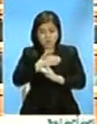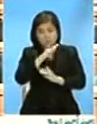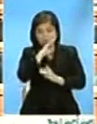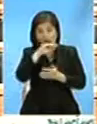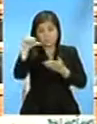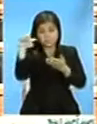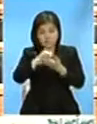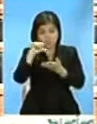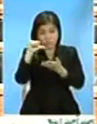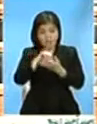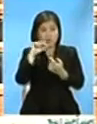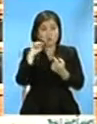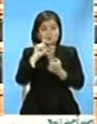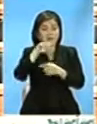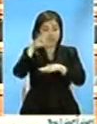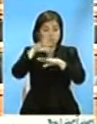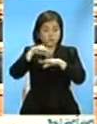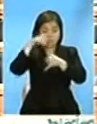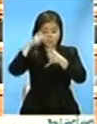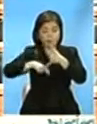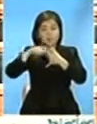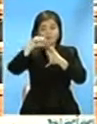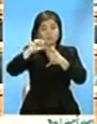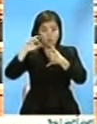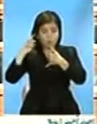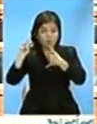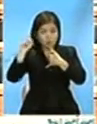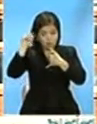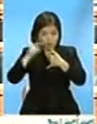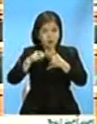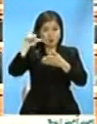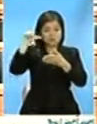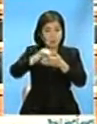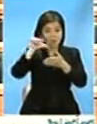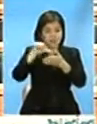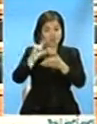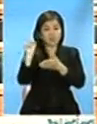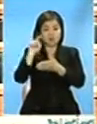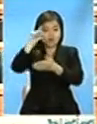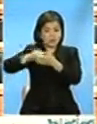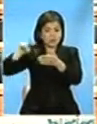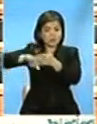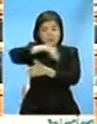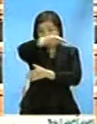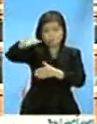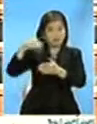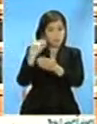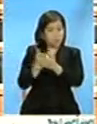แก้ในส่วนของที่มาหรือคุณสมบัตินั้นจะต้องแก้ให้สว.มาจากการเลือกตั้งทั้งหมดเท่